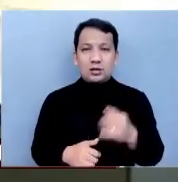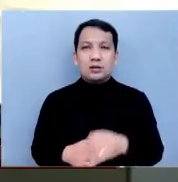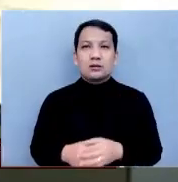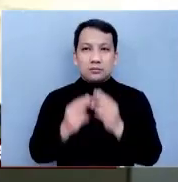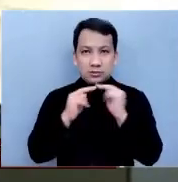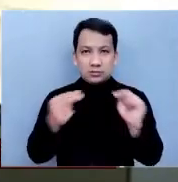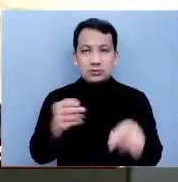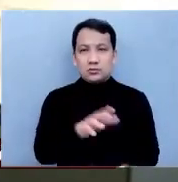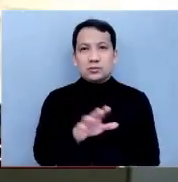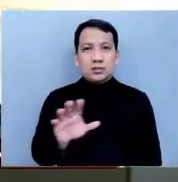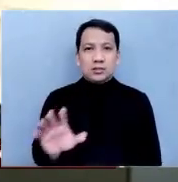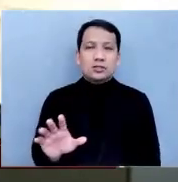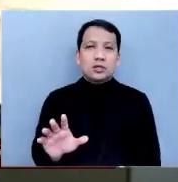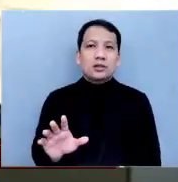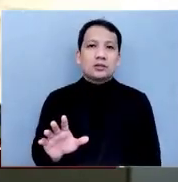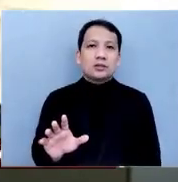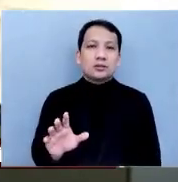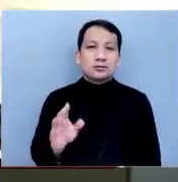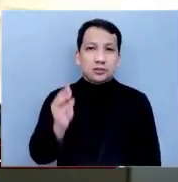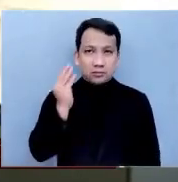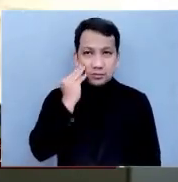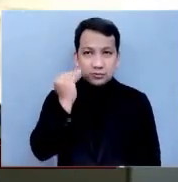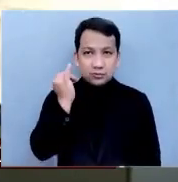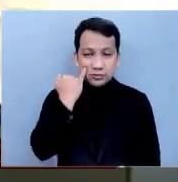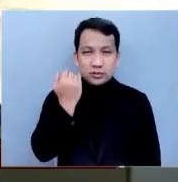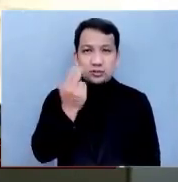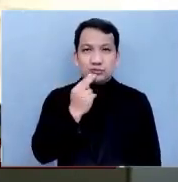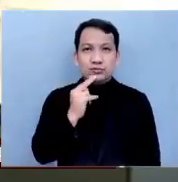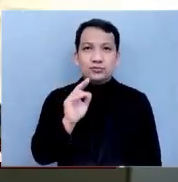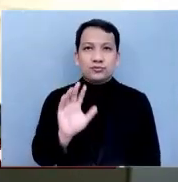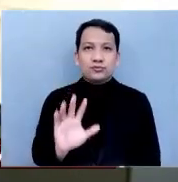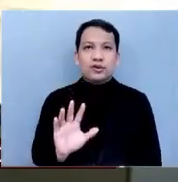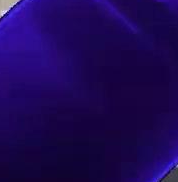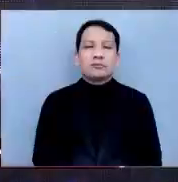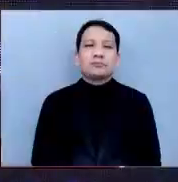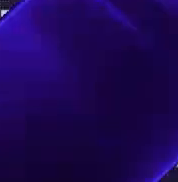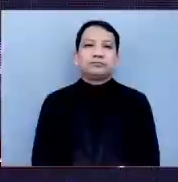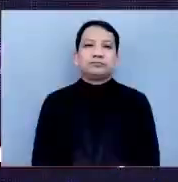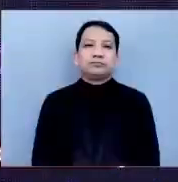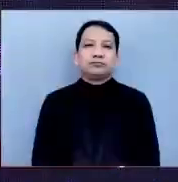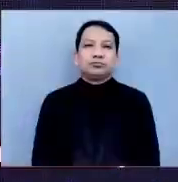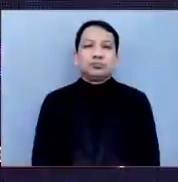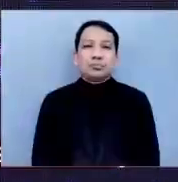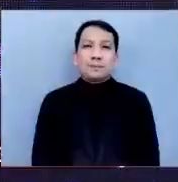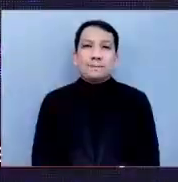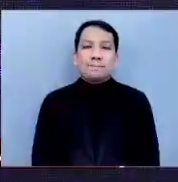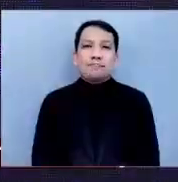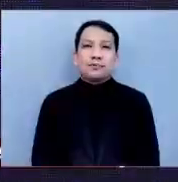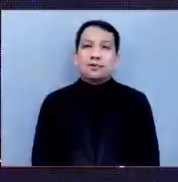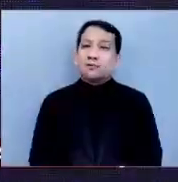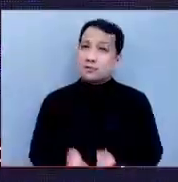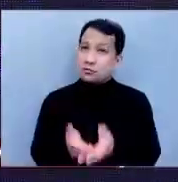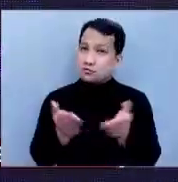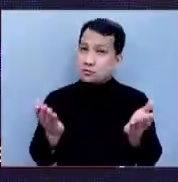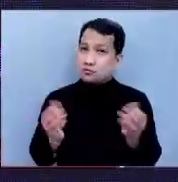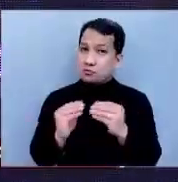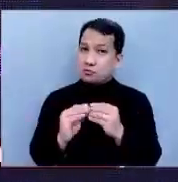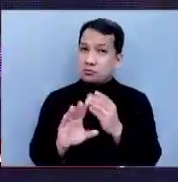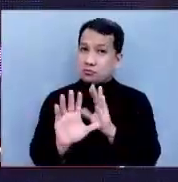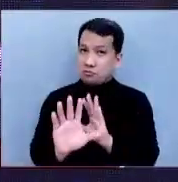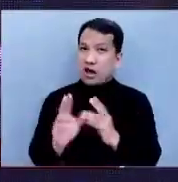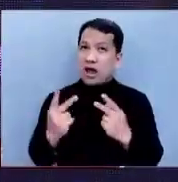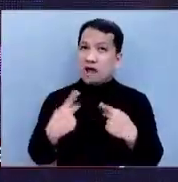Nagbabalita mula sa Frontline, MJ Marfori, News 5. Diyan lang kayo mga kapatid